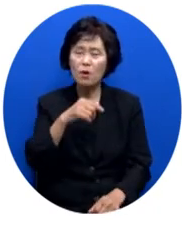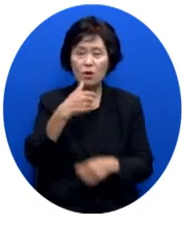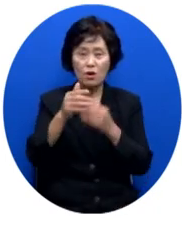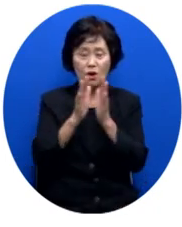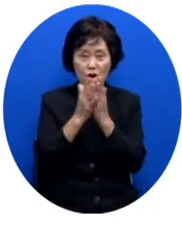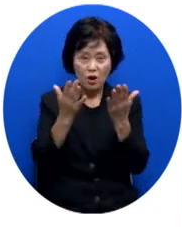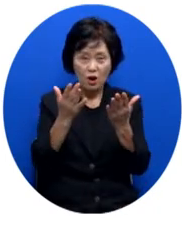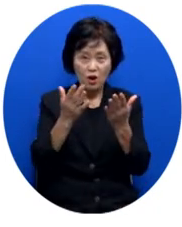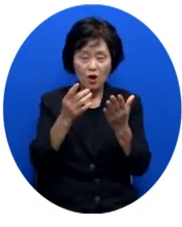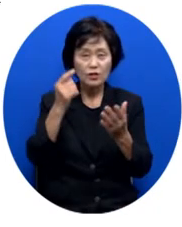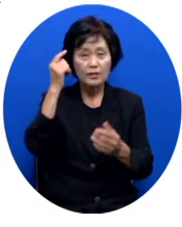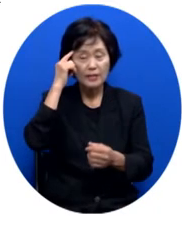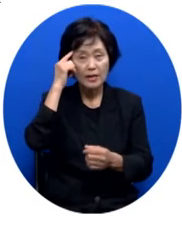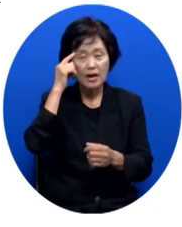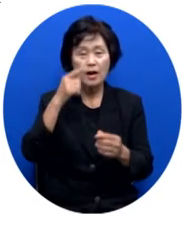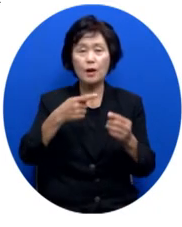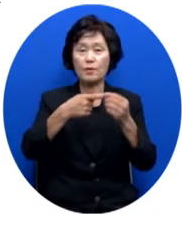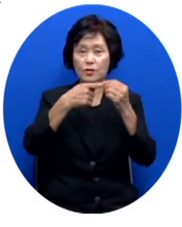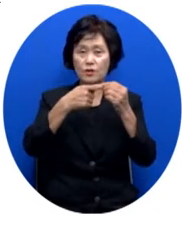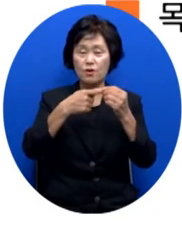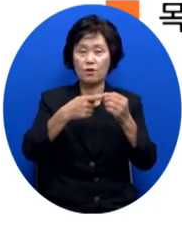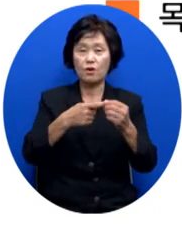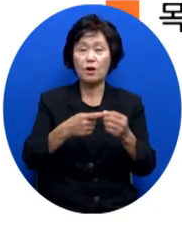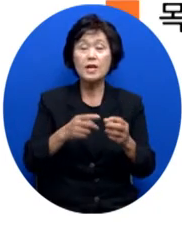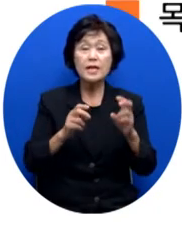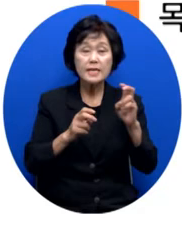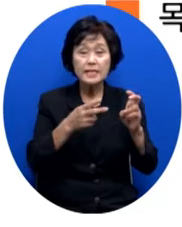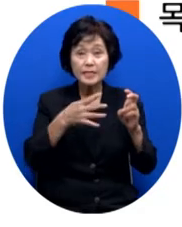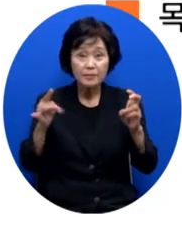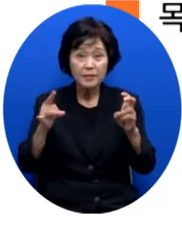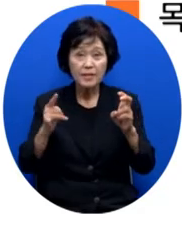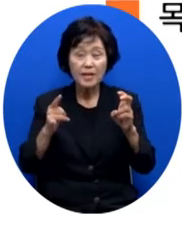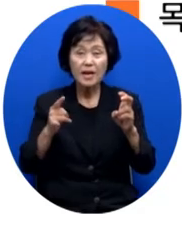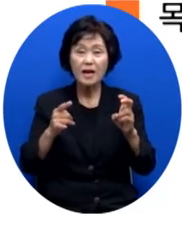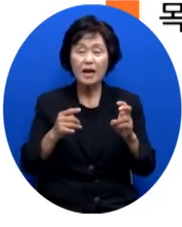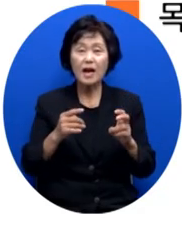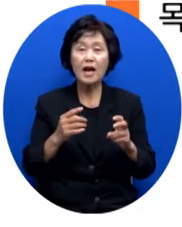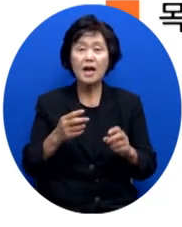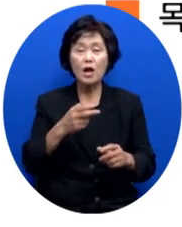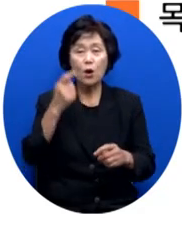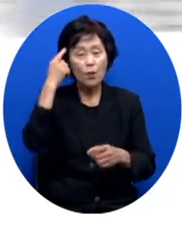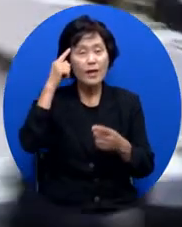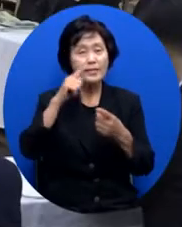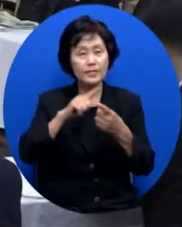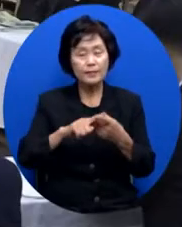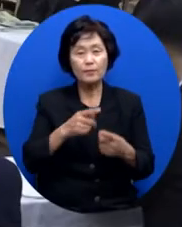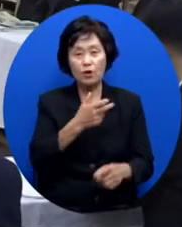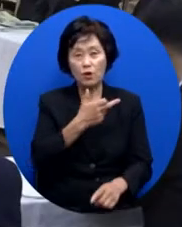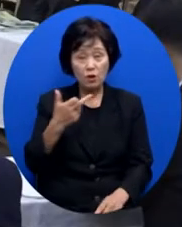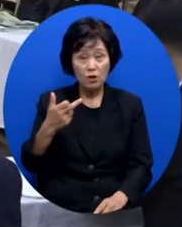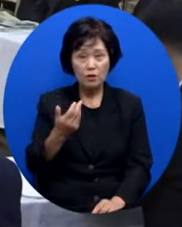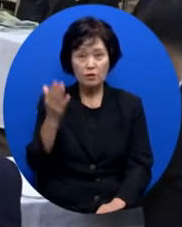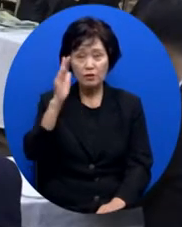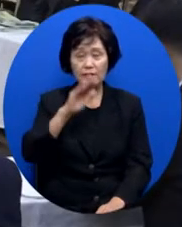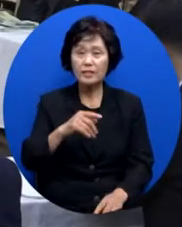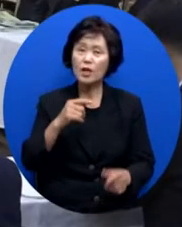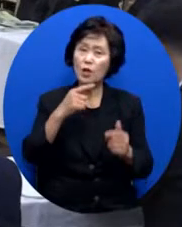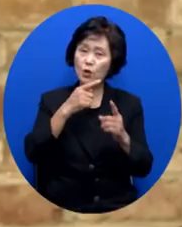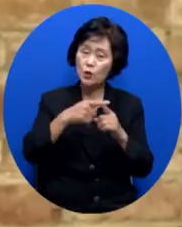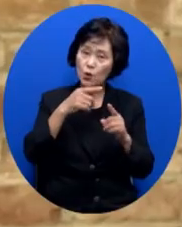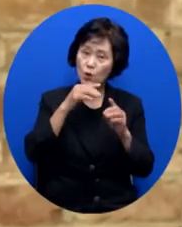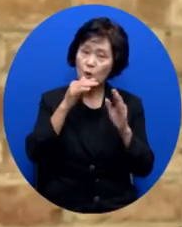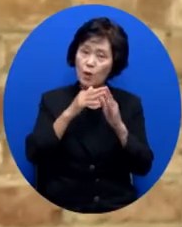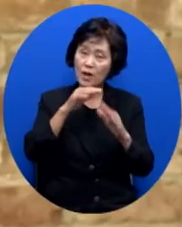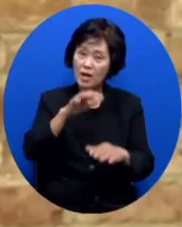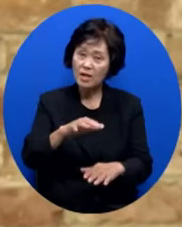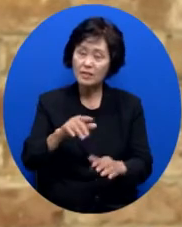1순위로 꼽았습니다 특히 20대 청년층이 높은 관심을 보였습니다 그러나 교회가 환경에 대한 신학적 입장을